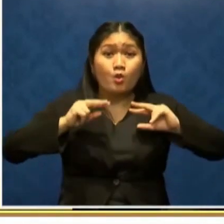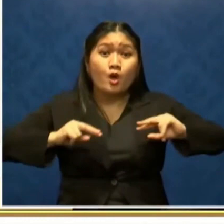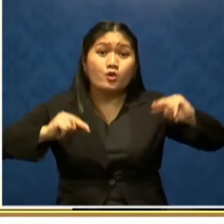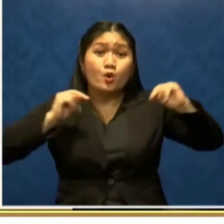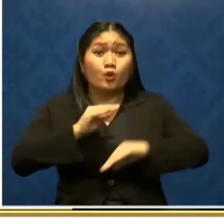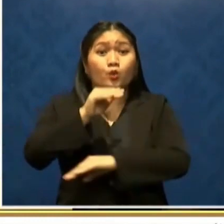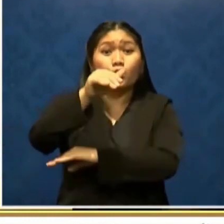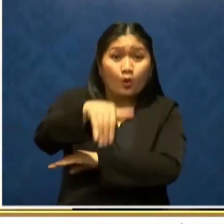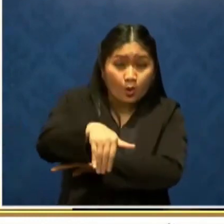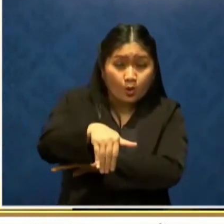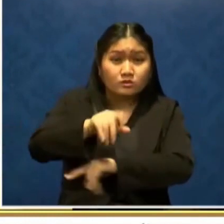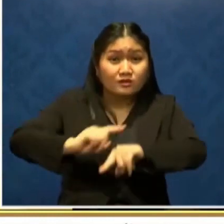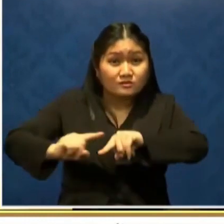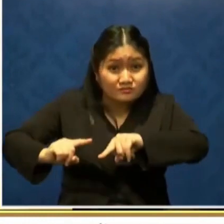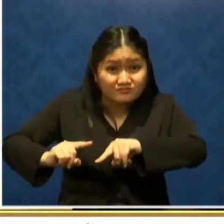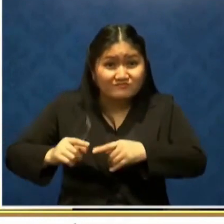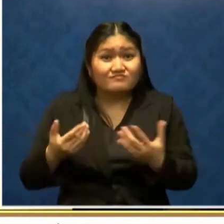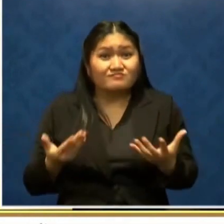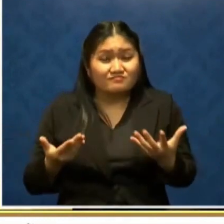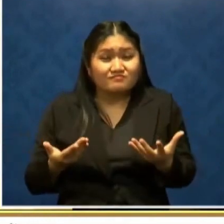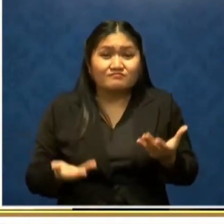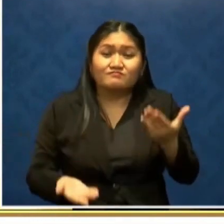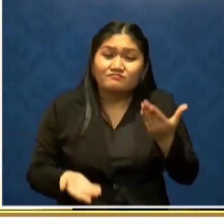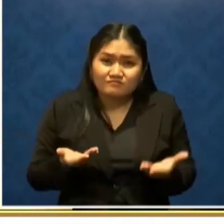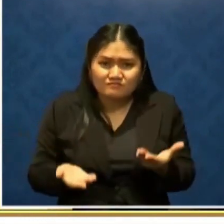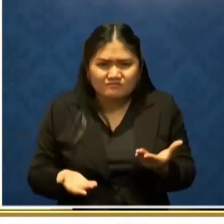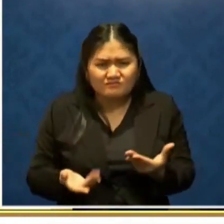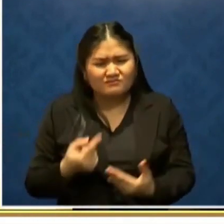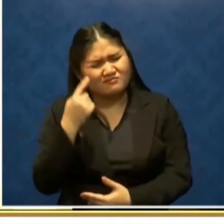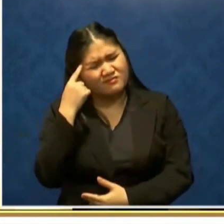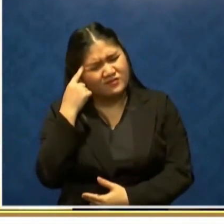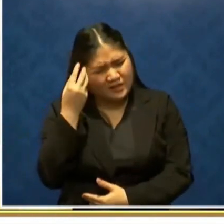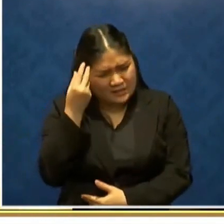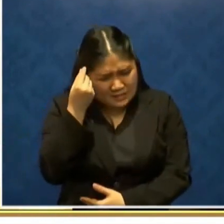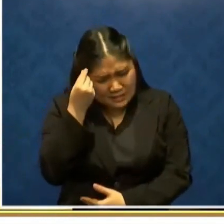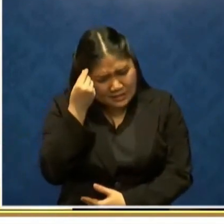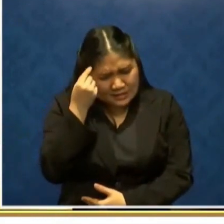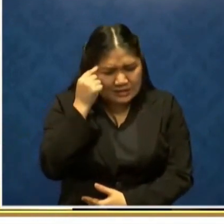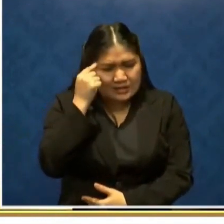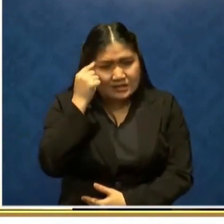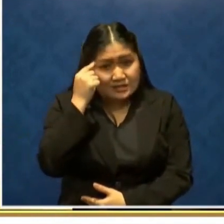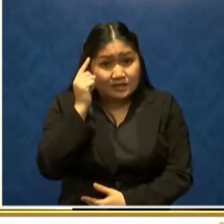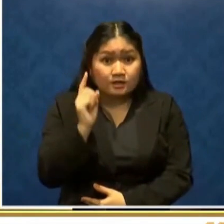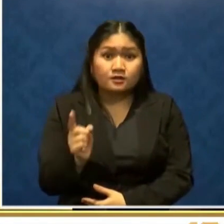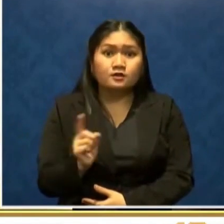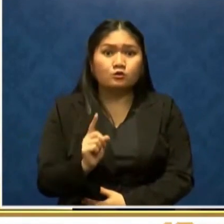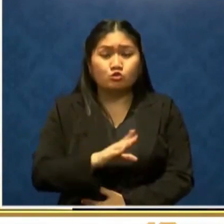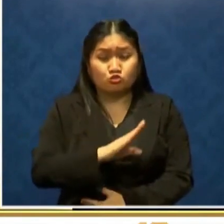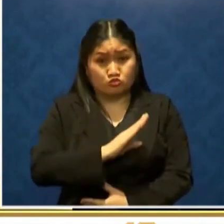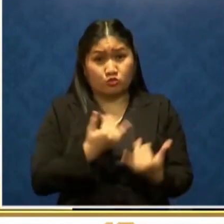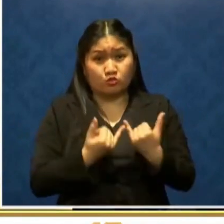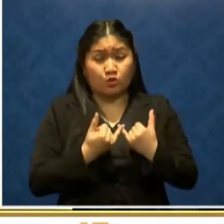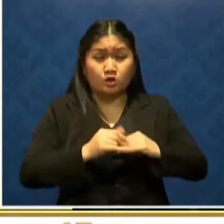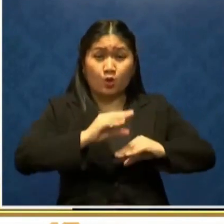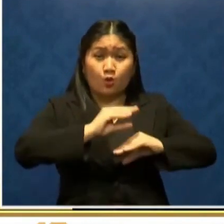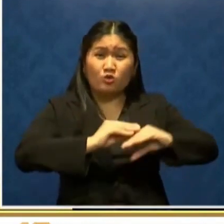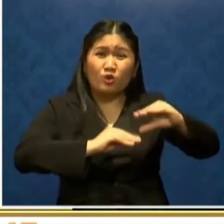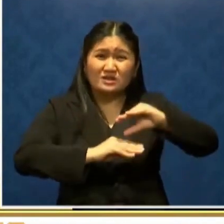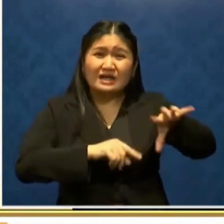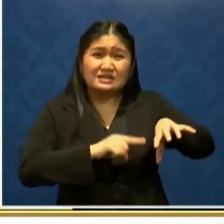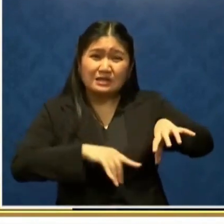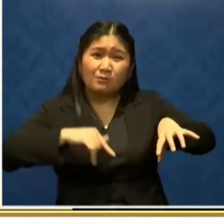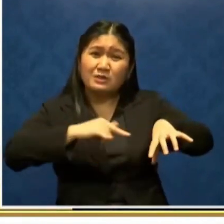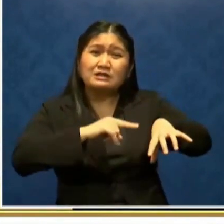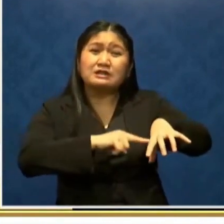ด็ไม่สัญญชีวิทรณ์มีคามควนครัทอพทาน ว่าbalanceของสนามบตในขณะนี้